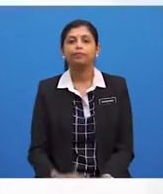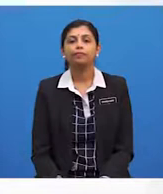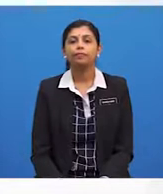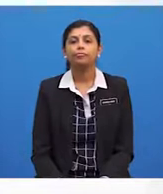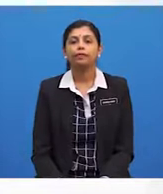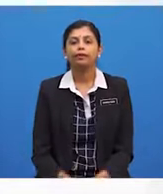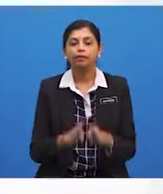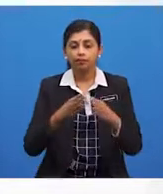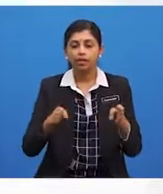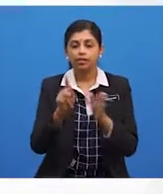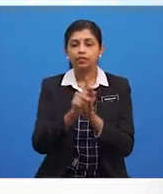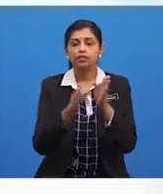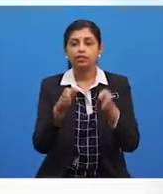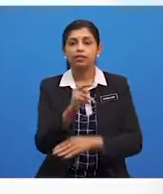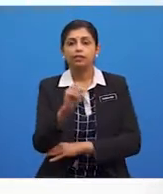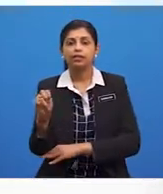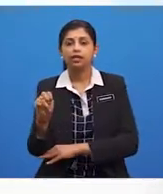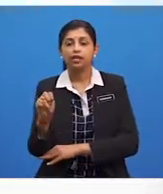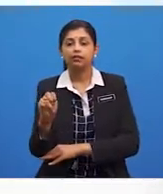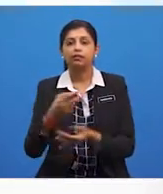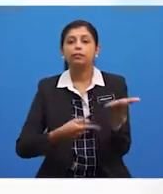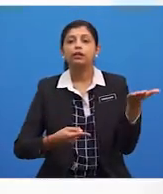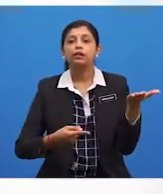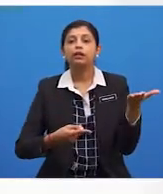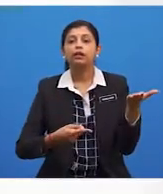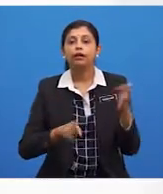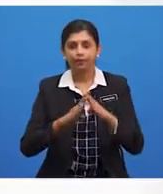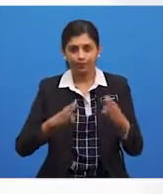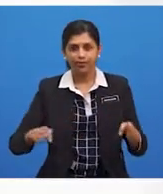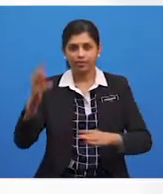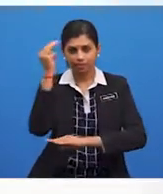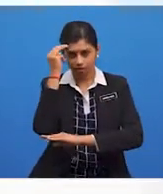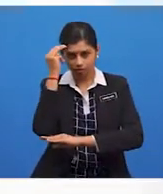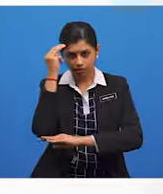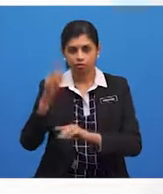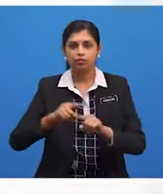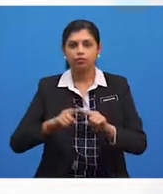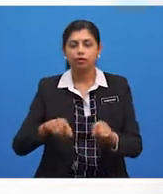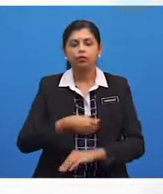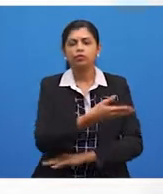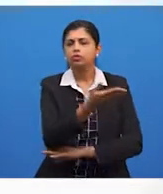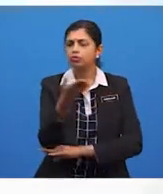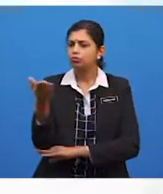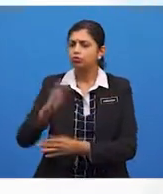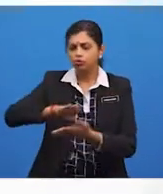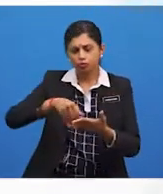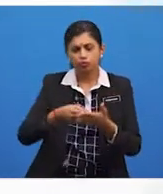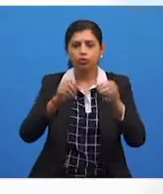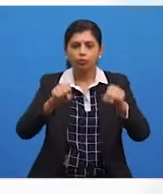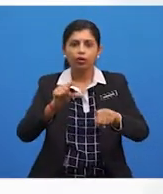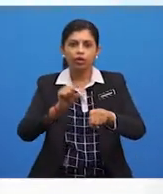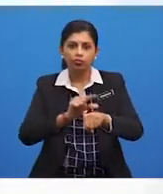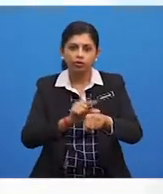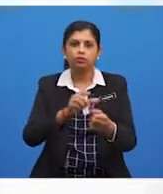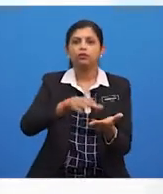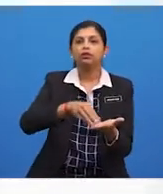Bahasa Melayu ialah bahasa kebangsaan kita. Walau bagaimanapun, rakyat boleh menggunakan atau